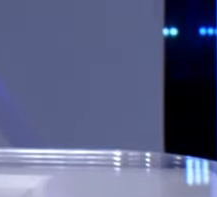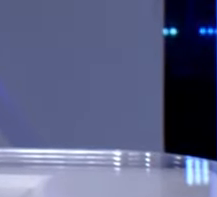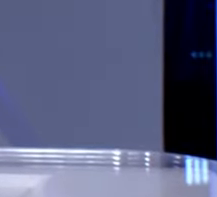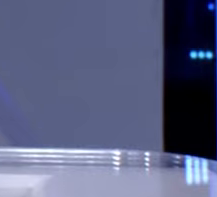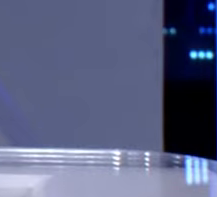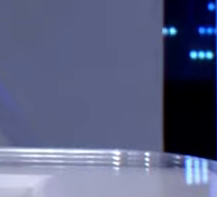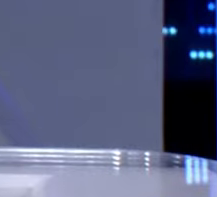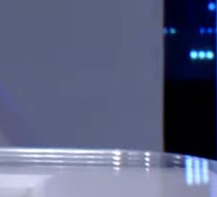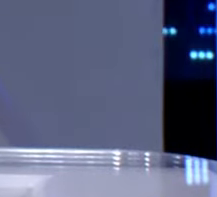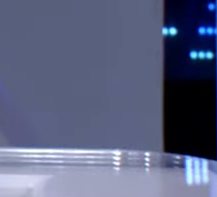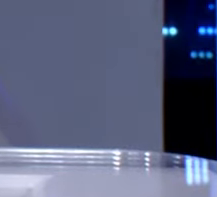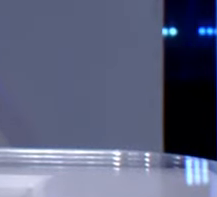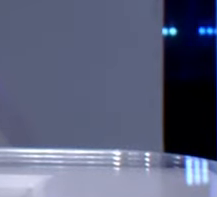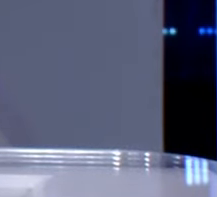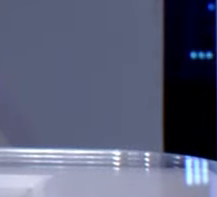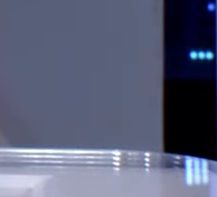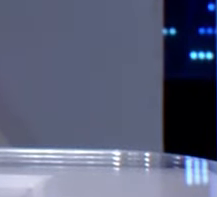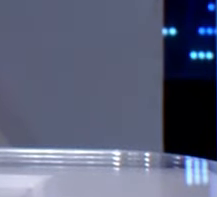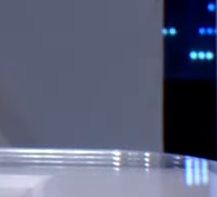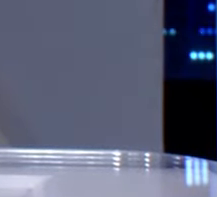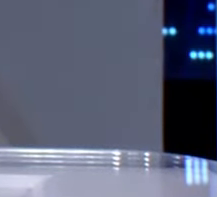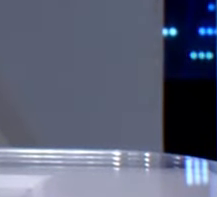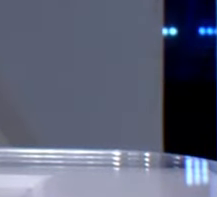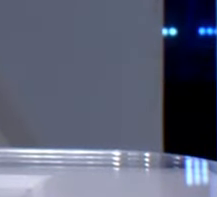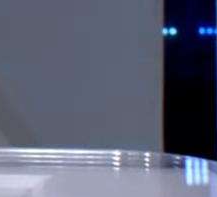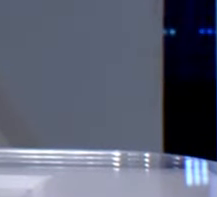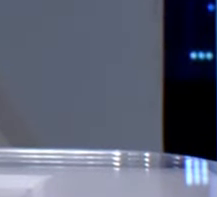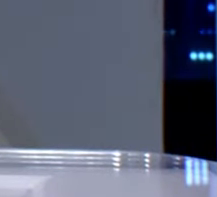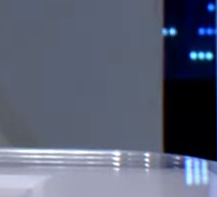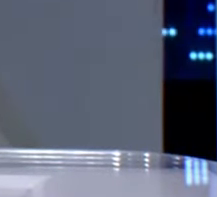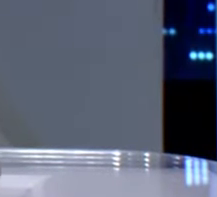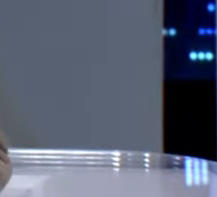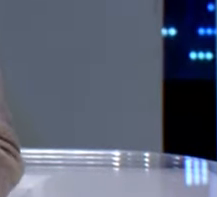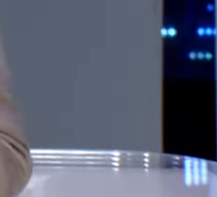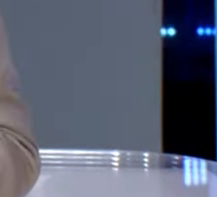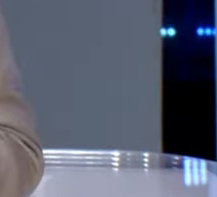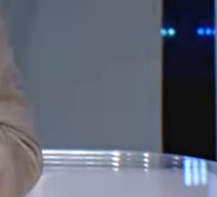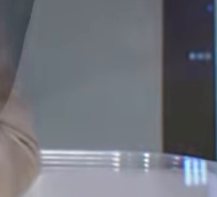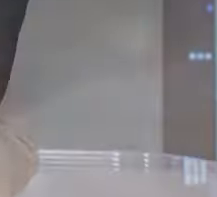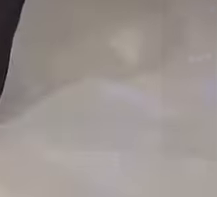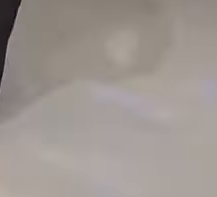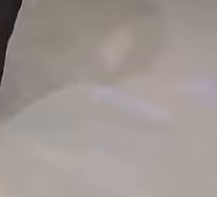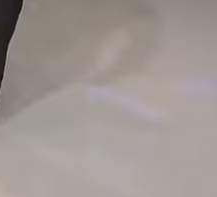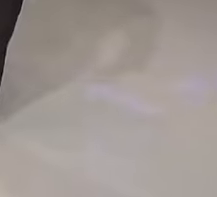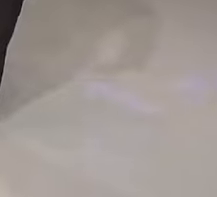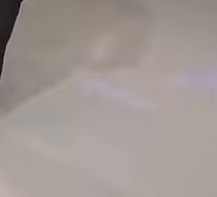De Castro. Marami pong salamat at magandang gabi. Bayan!